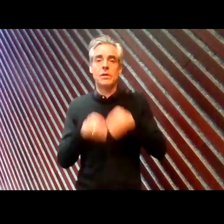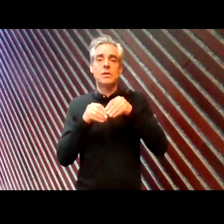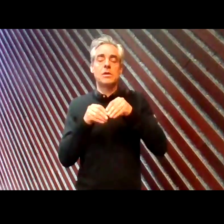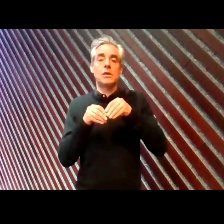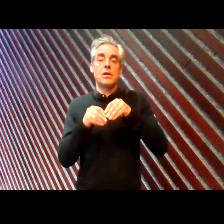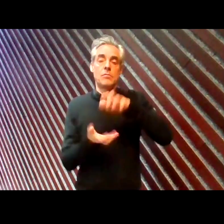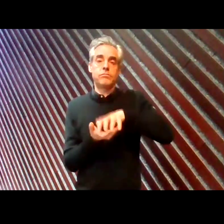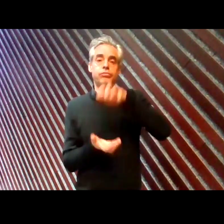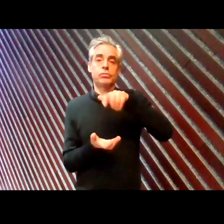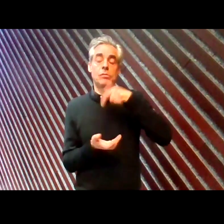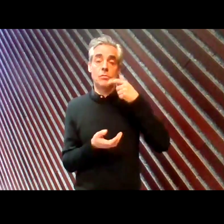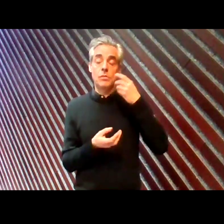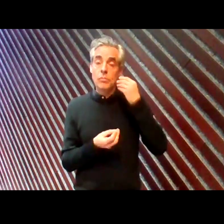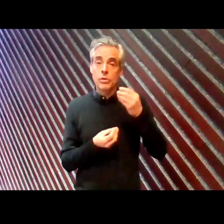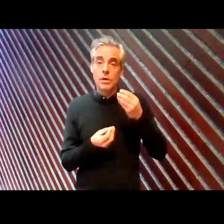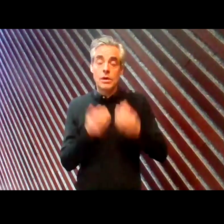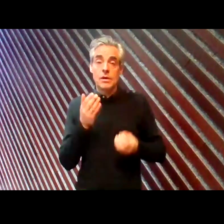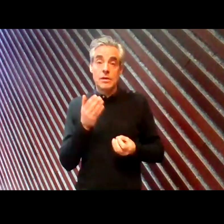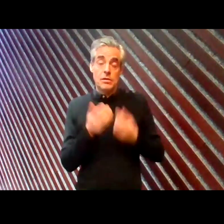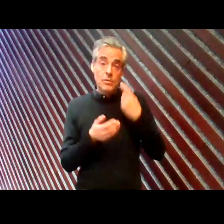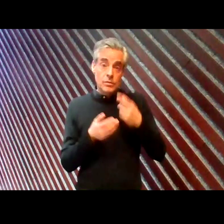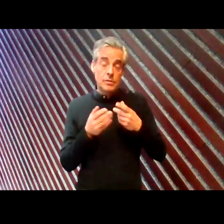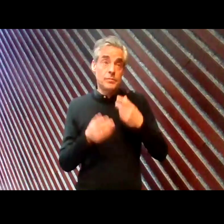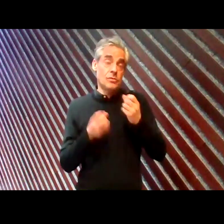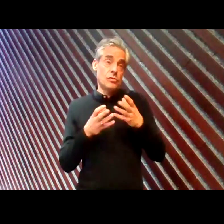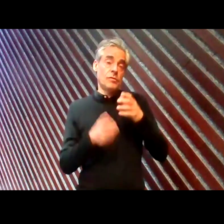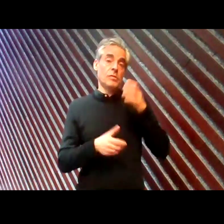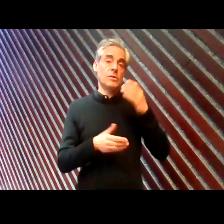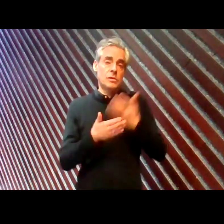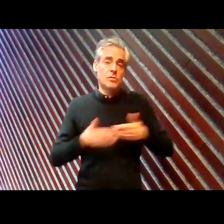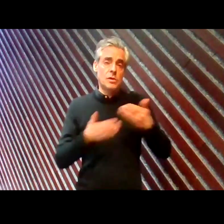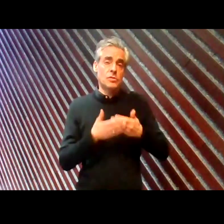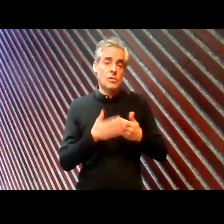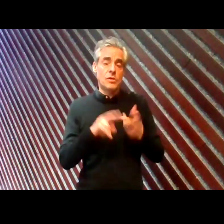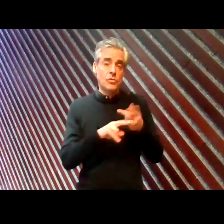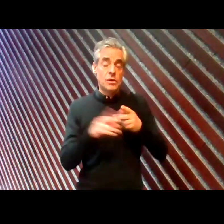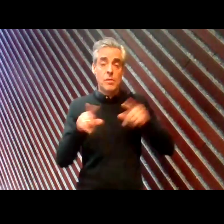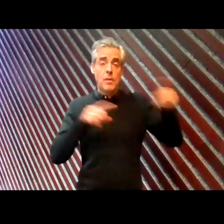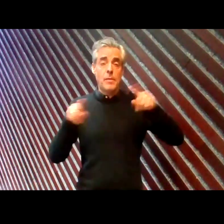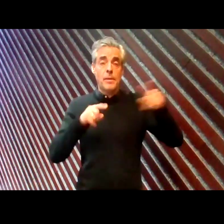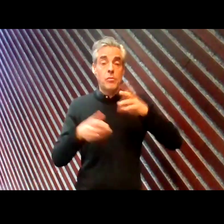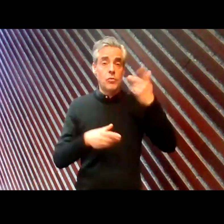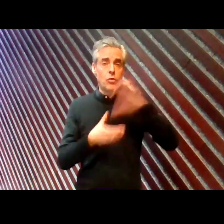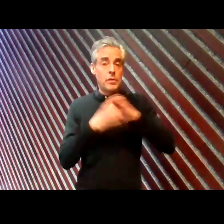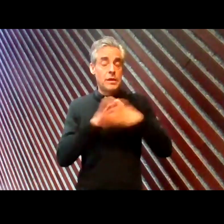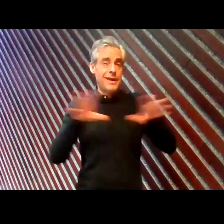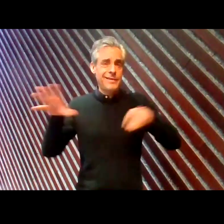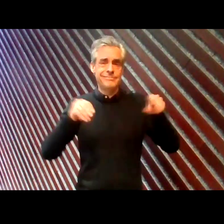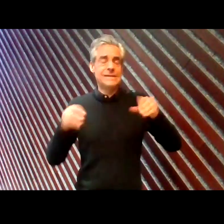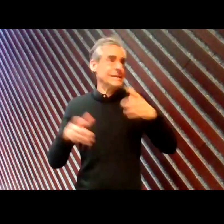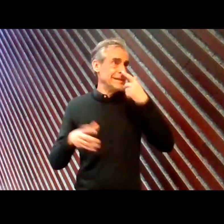et rendre en train de compte les situations de handicap plus handicapantes avec des outils qui sont éparpillés parce qu'on arrive à